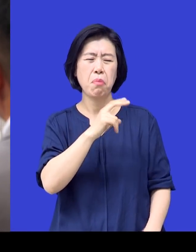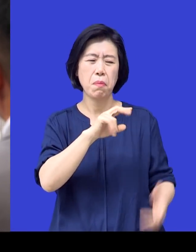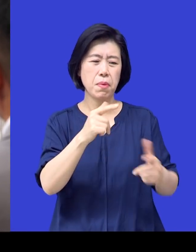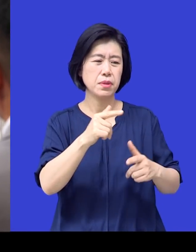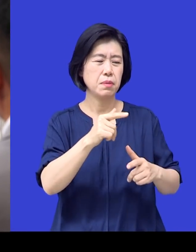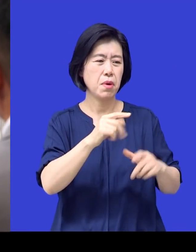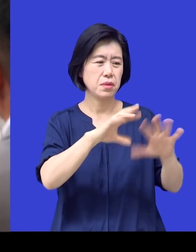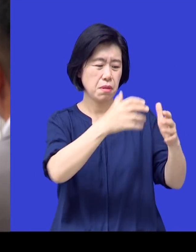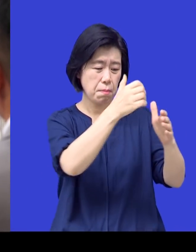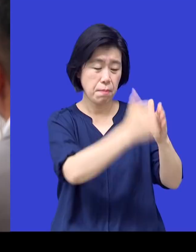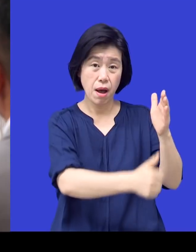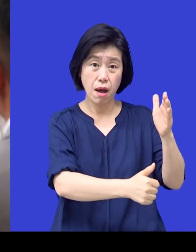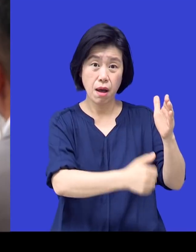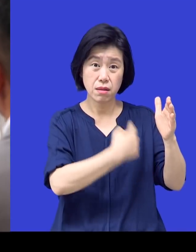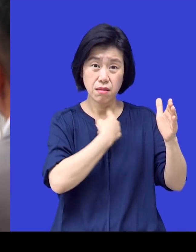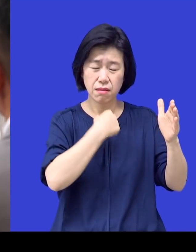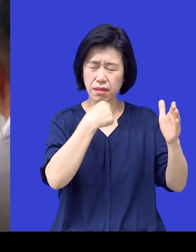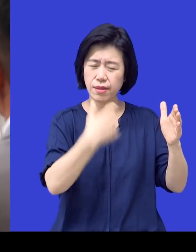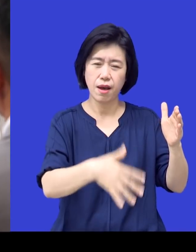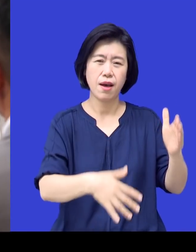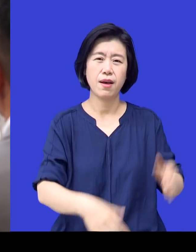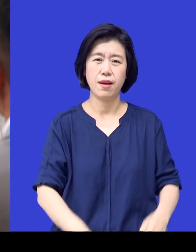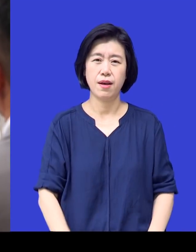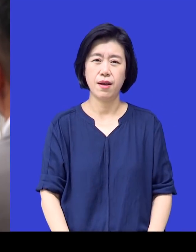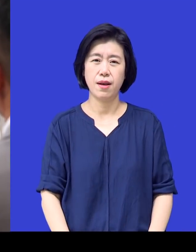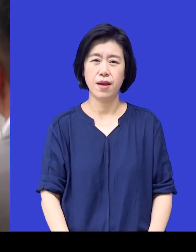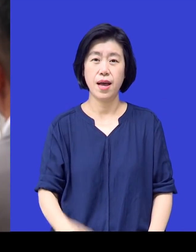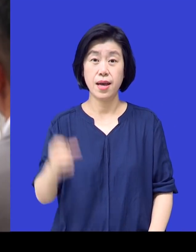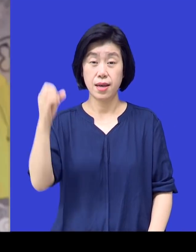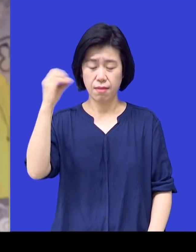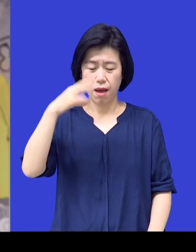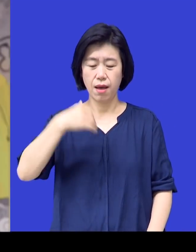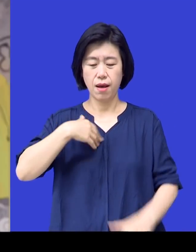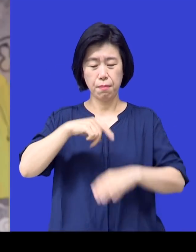한번 갔다든지 이런 일은 없었어요. 네. 그냥